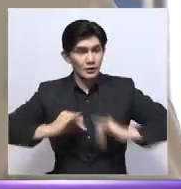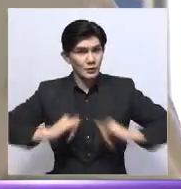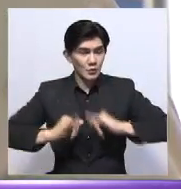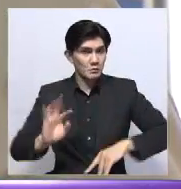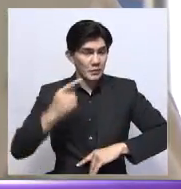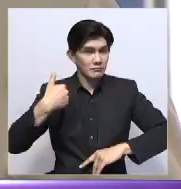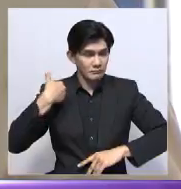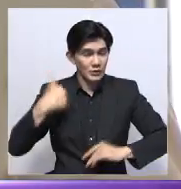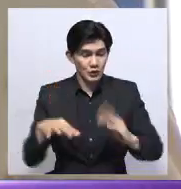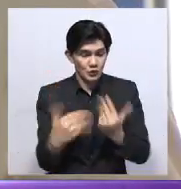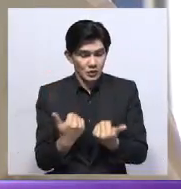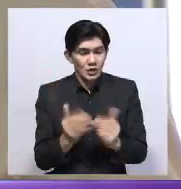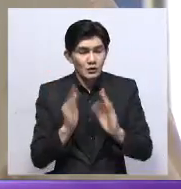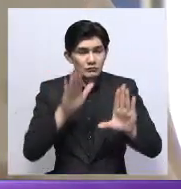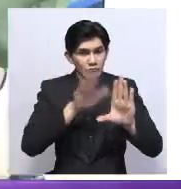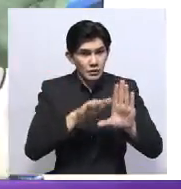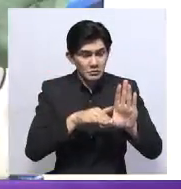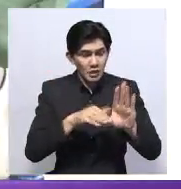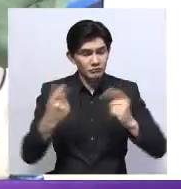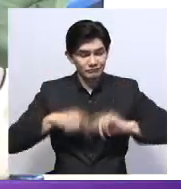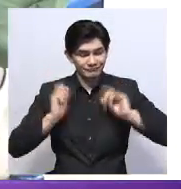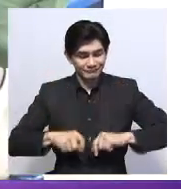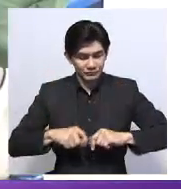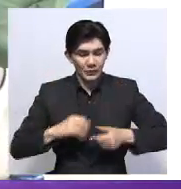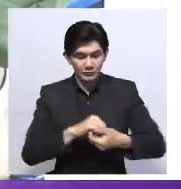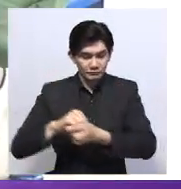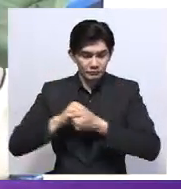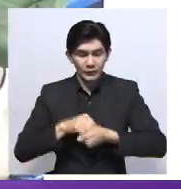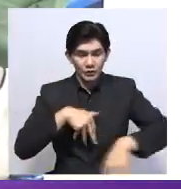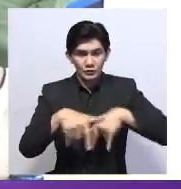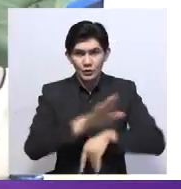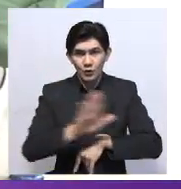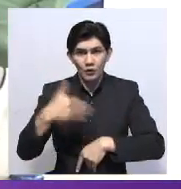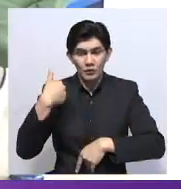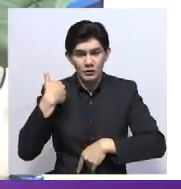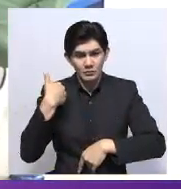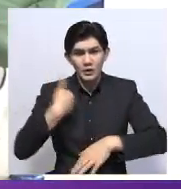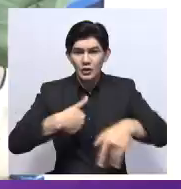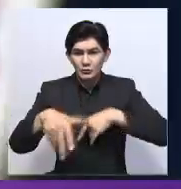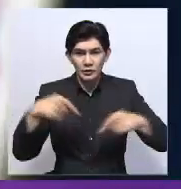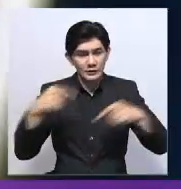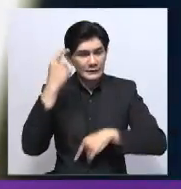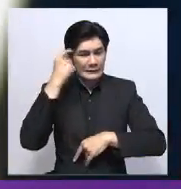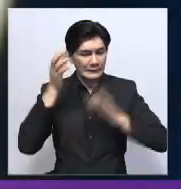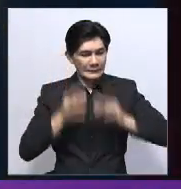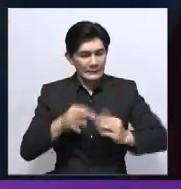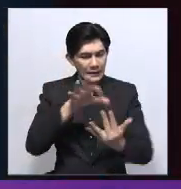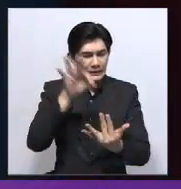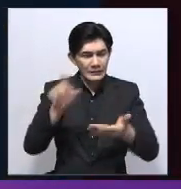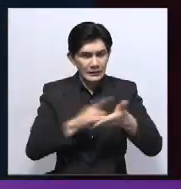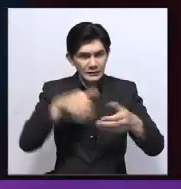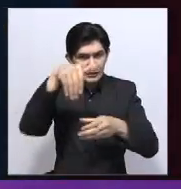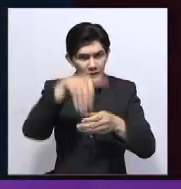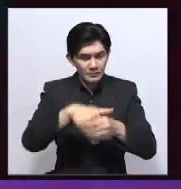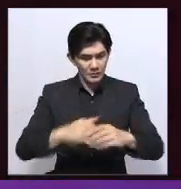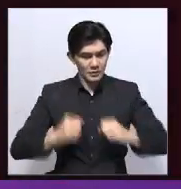รุ่นใหม่รวมถึงให้ผู้สมัครทำข้อตกลงร่วมกันในระดับหมู่บ้านและให้ประชาชนตัดสินใจเลือกผู้สมัครจาก